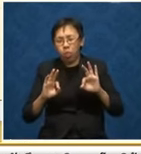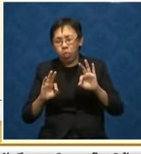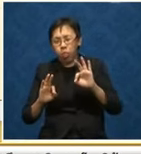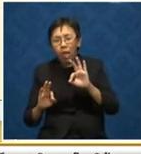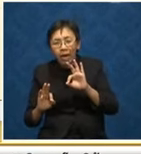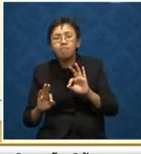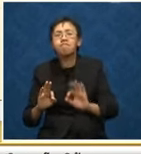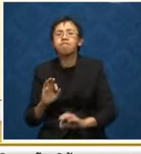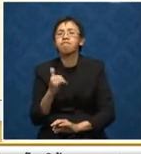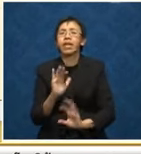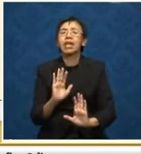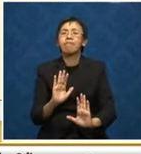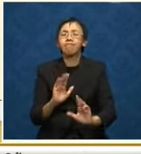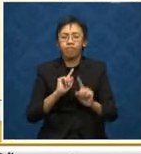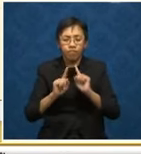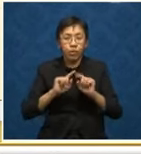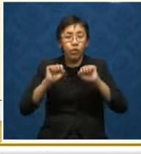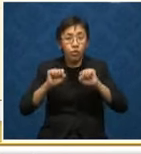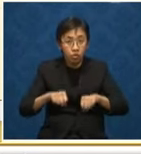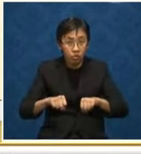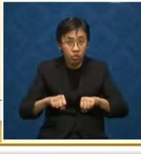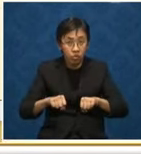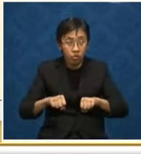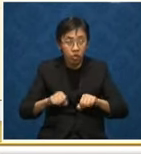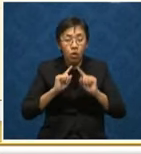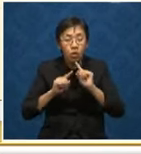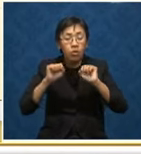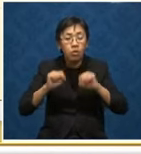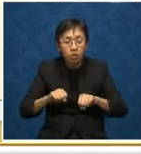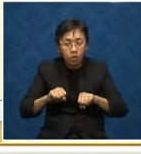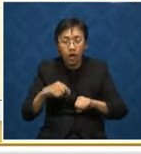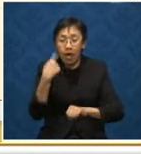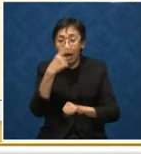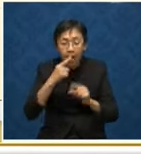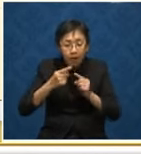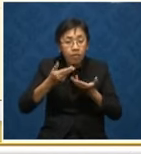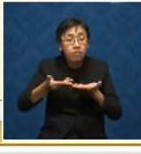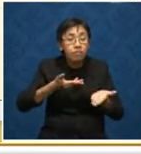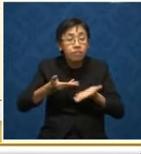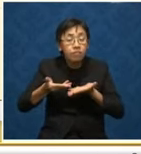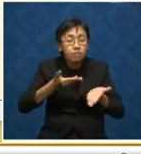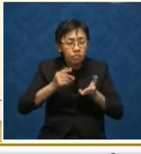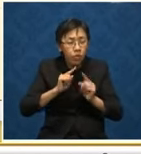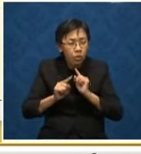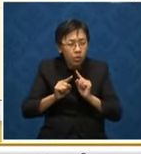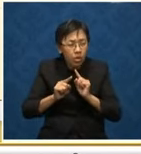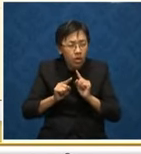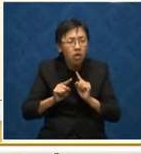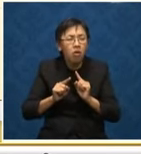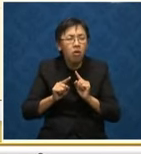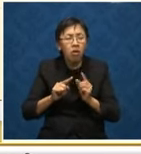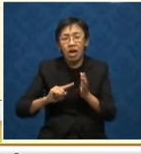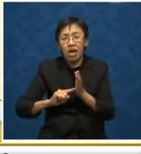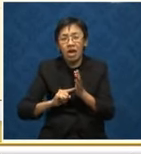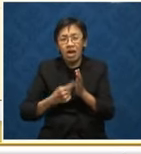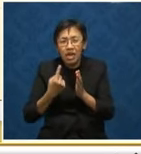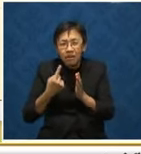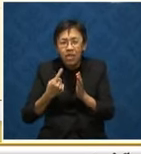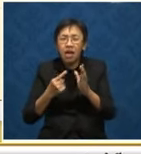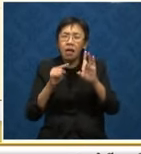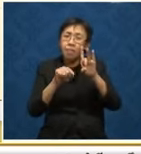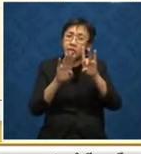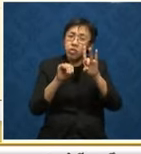ากไปผมอาจจะมาตกลงกับผู้ที่จะหารือว่าเริ่มสัก